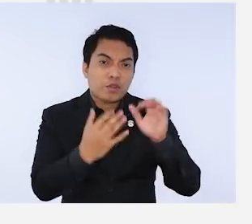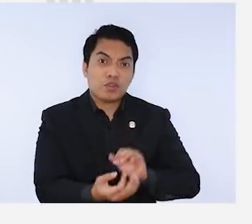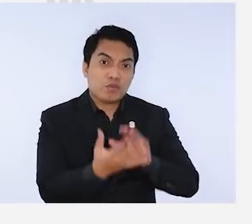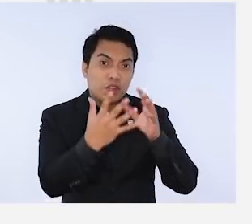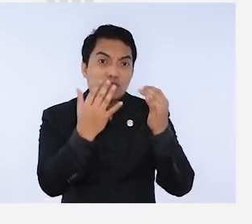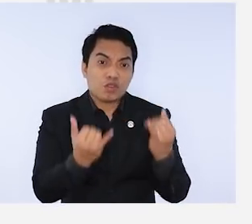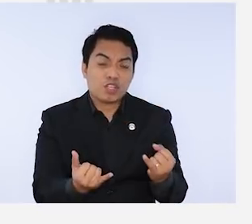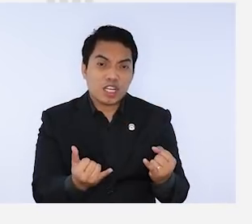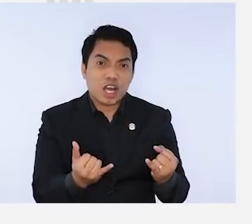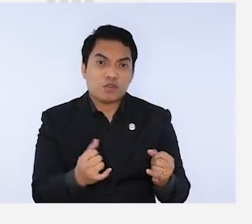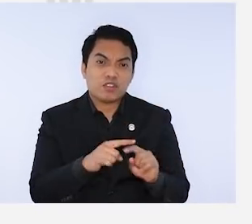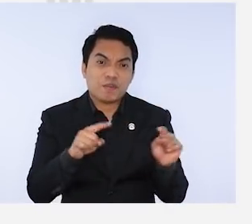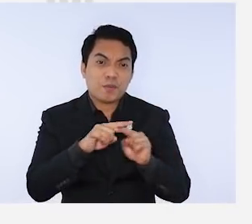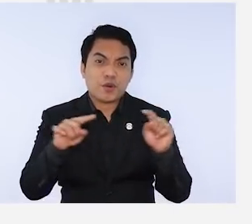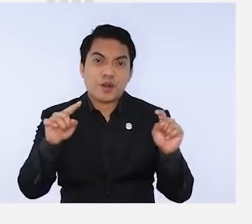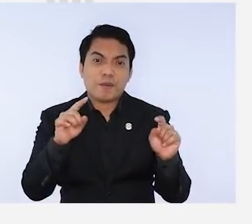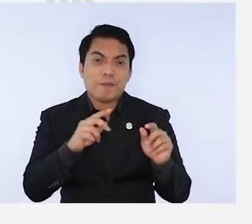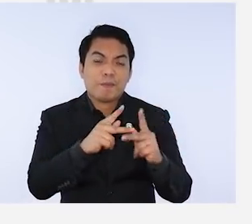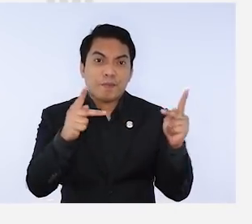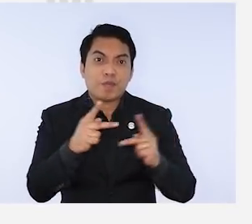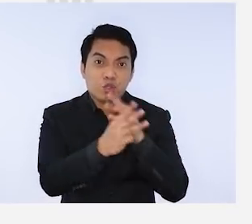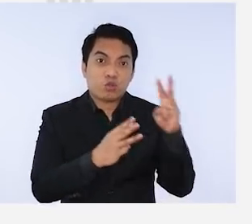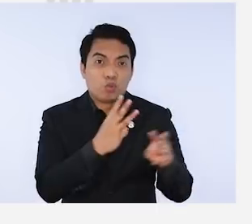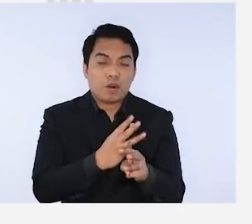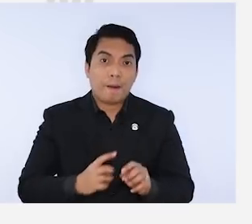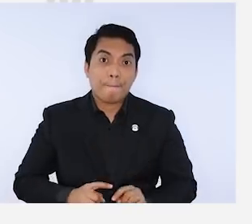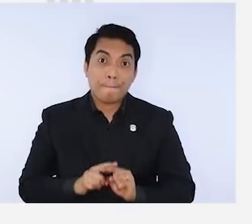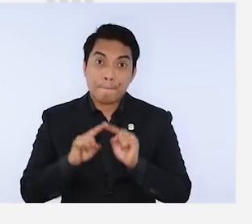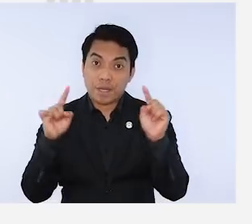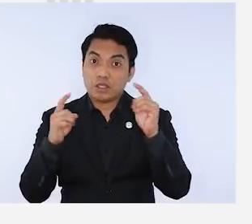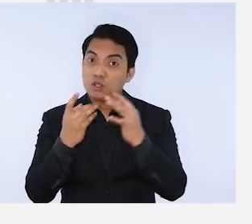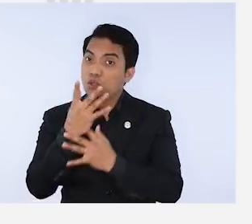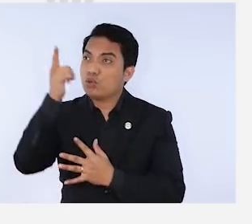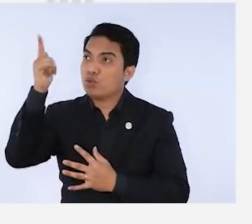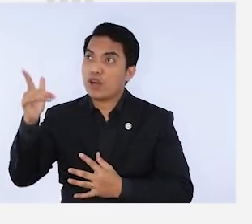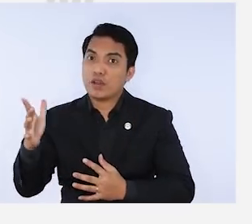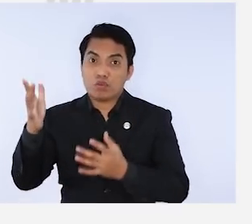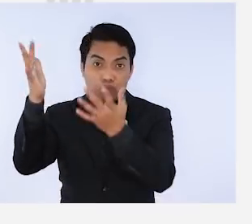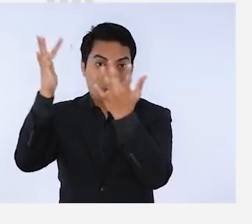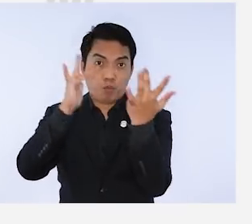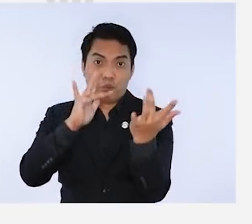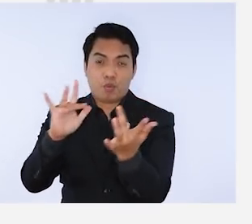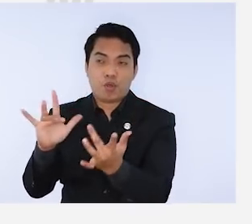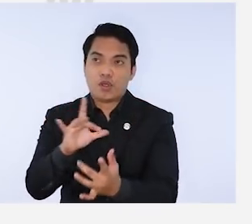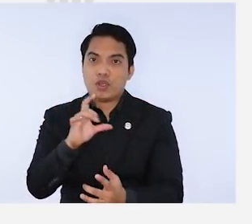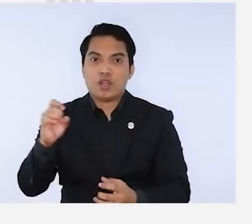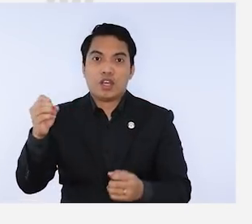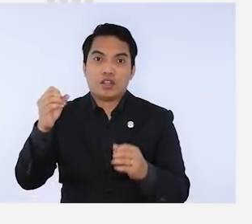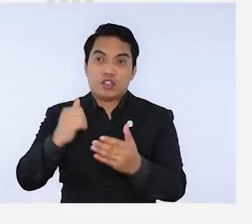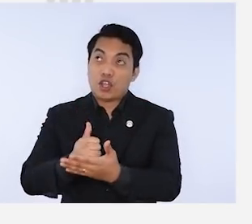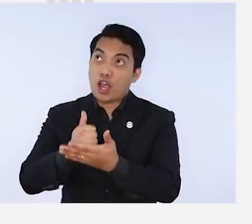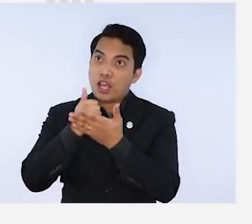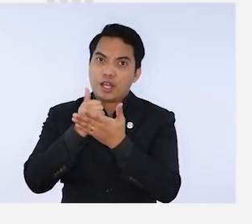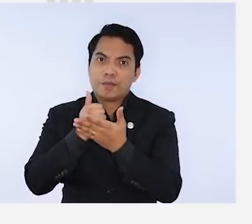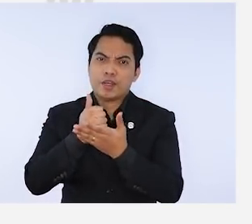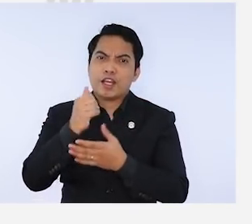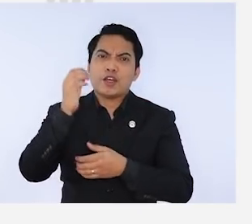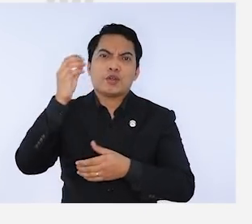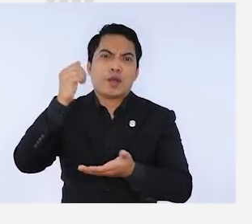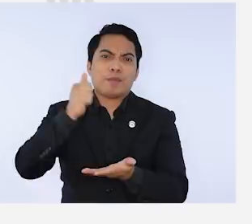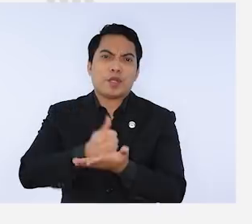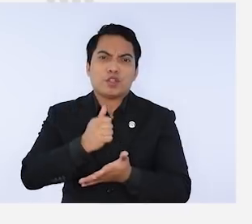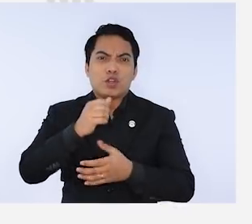ibang panig ng mundo. Ngunit dahil sa awa at tulong ng Panginoong Diyos, naglagay siya ng mabisang pamamahala sa